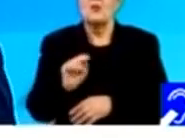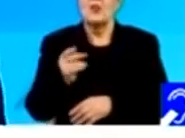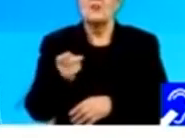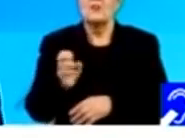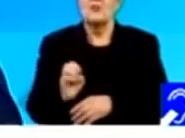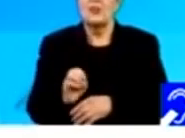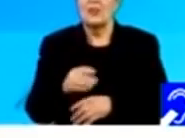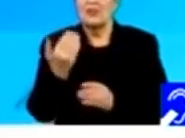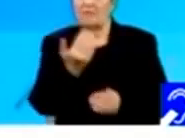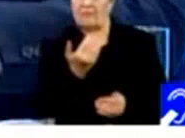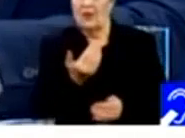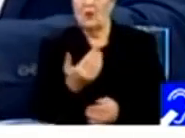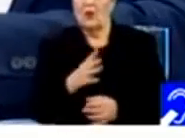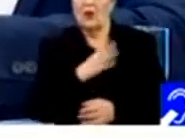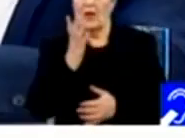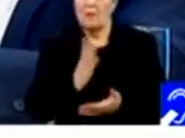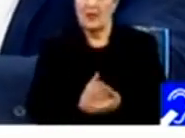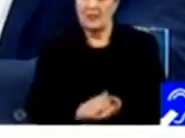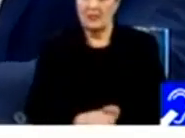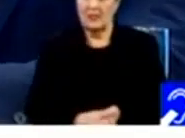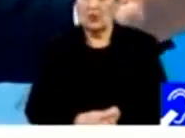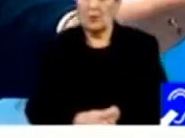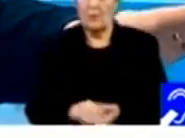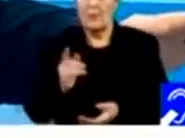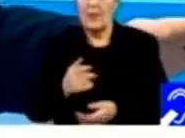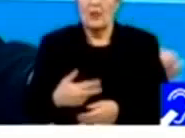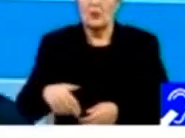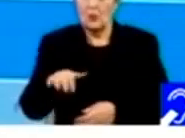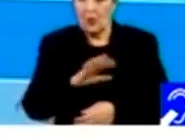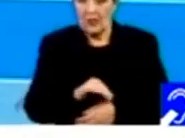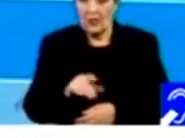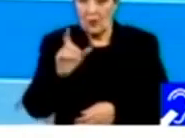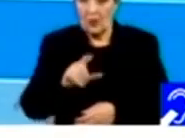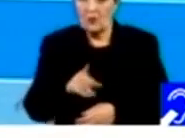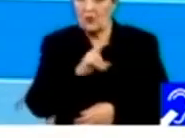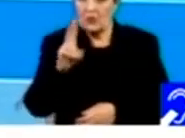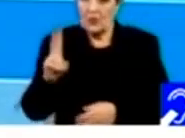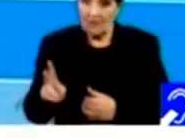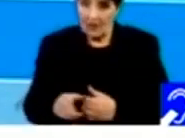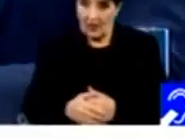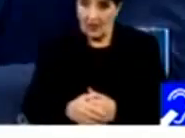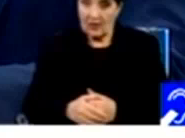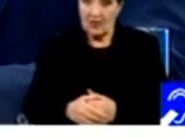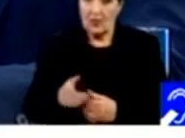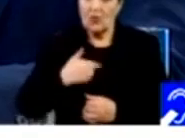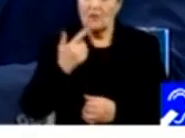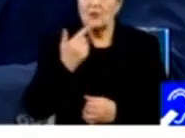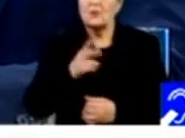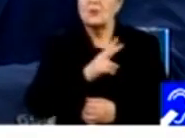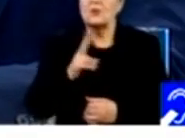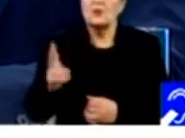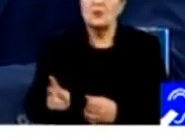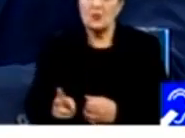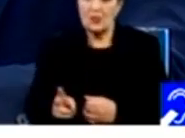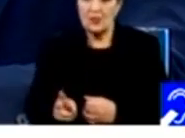ceea ce le aparținea de drept. Acum, casele oamenilor se dărâmă, iar cineva trebuie să plătească factura. Eu vă spun cine o să plătească. O